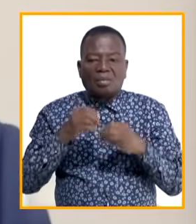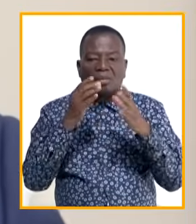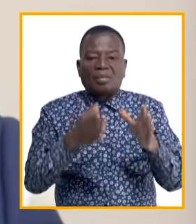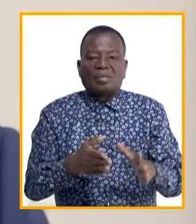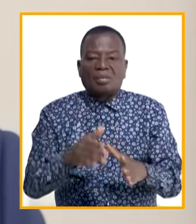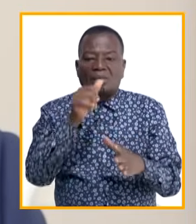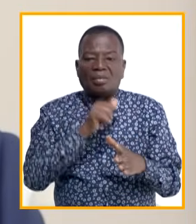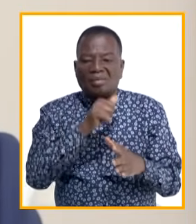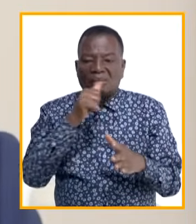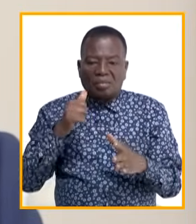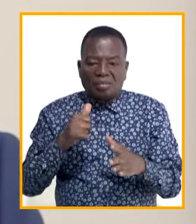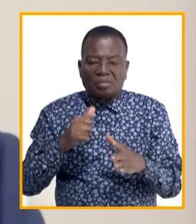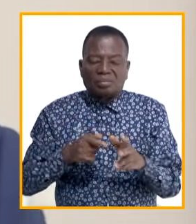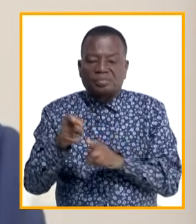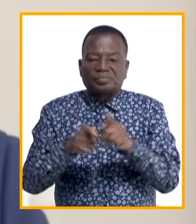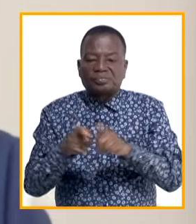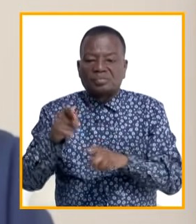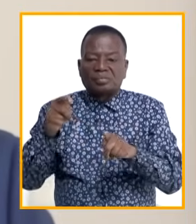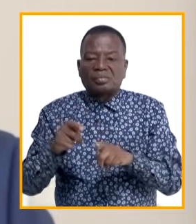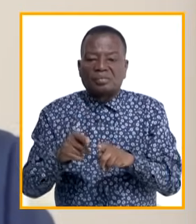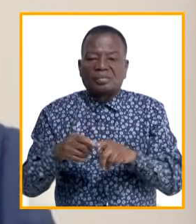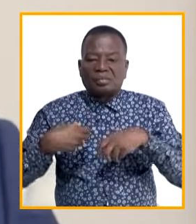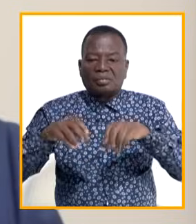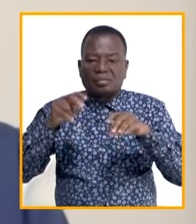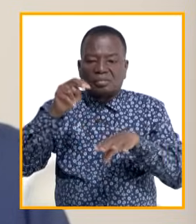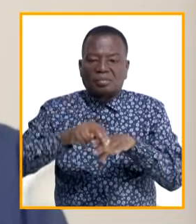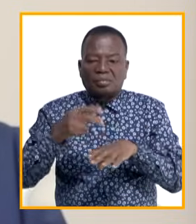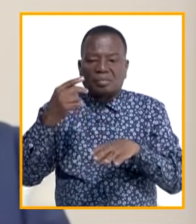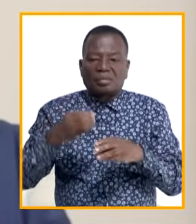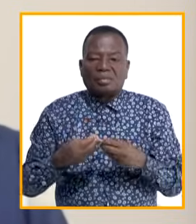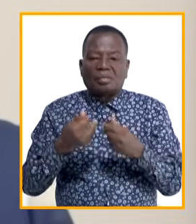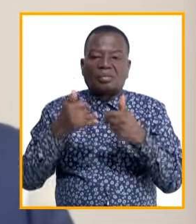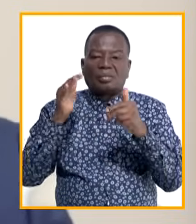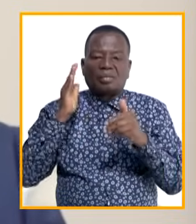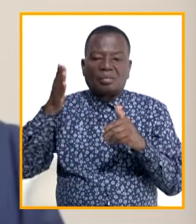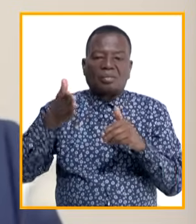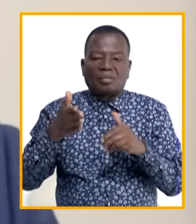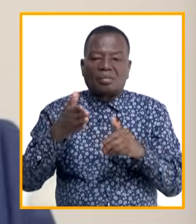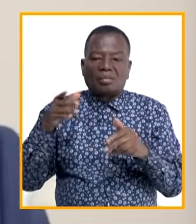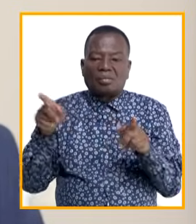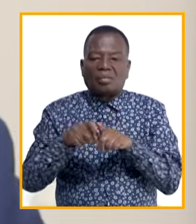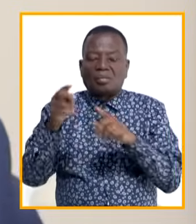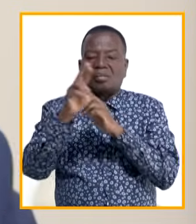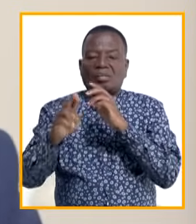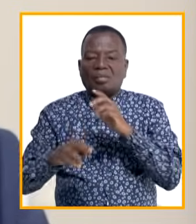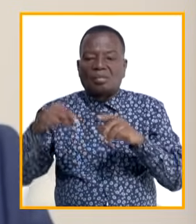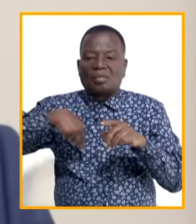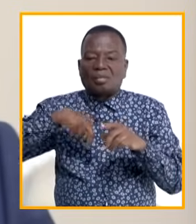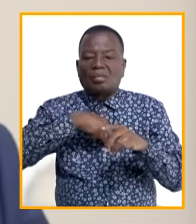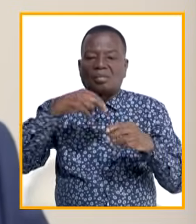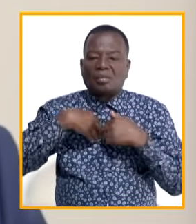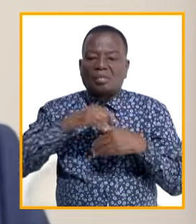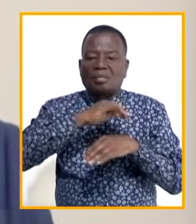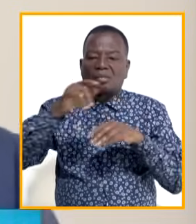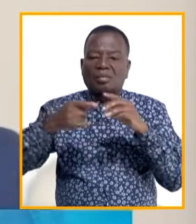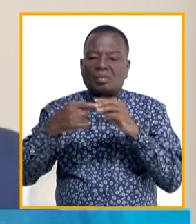privé totalement gérer la commercialisation produira, sinon produirait, le même résultat que nous avons eu jusqu'ici, qui